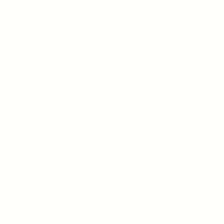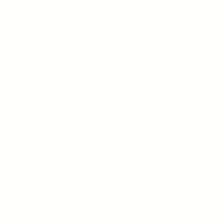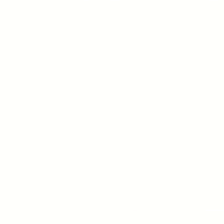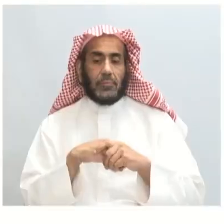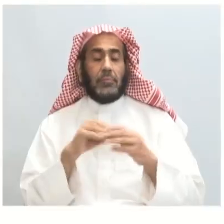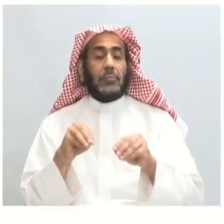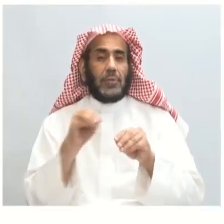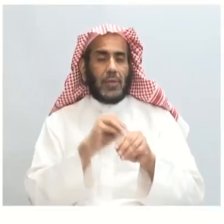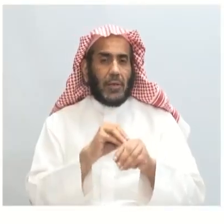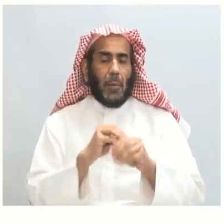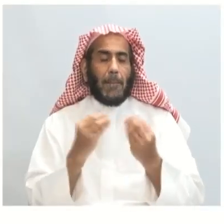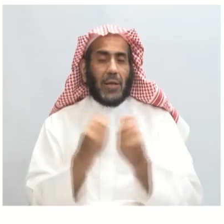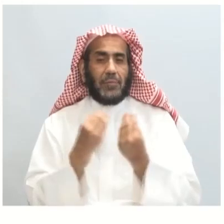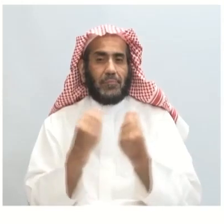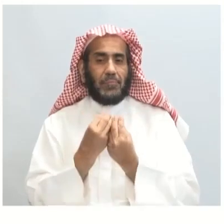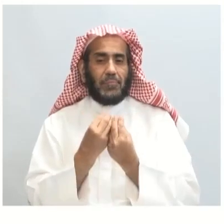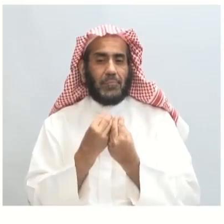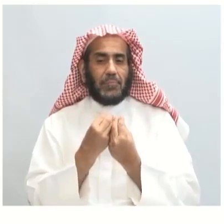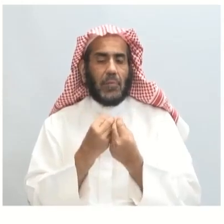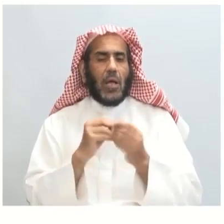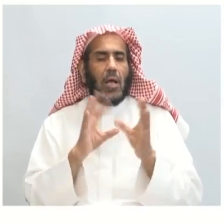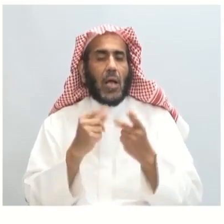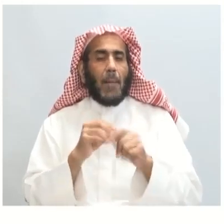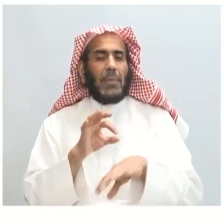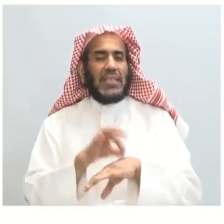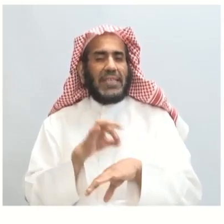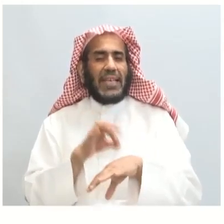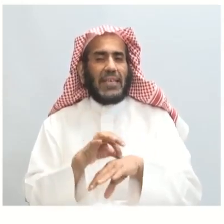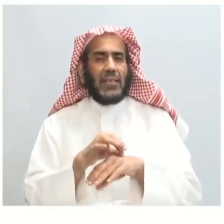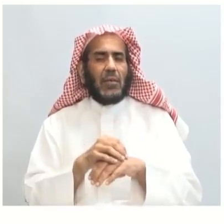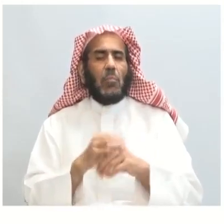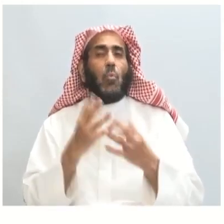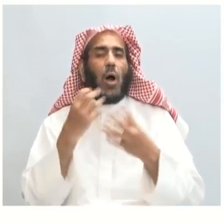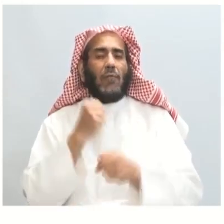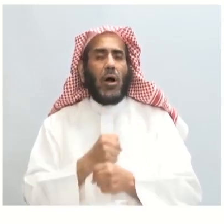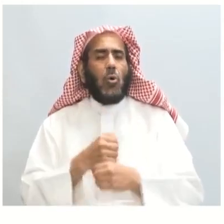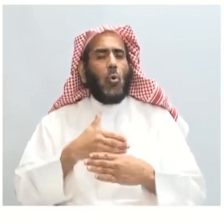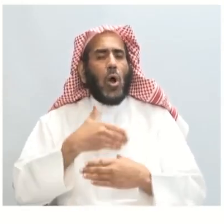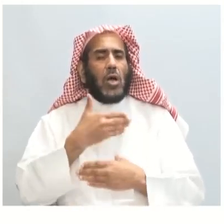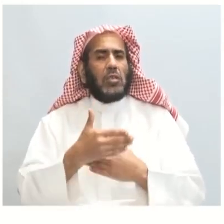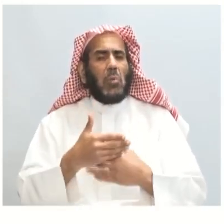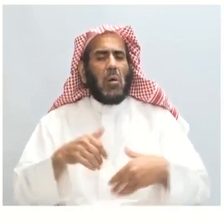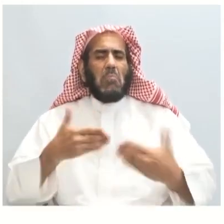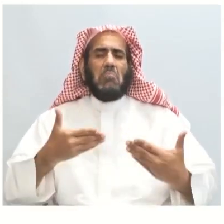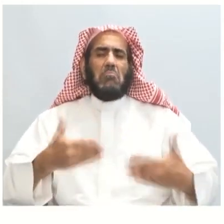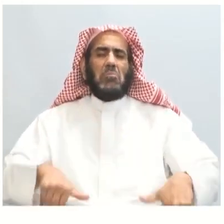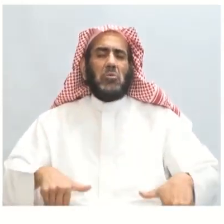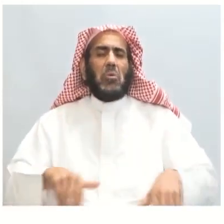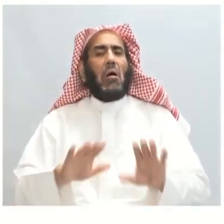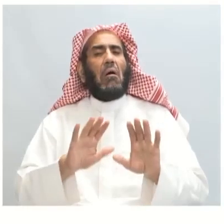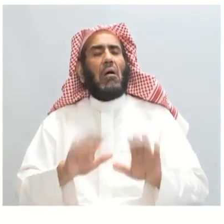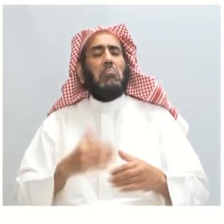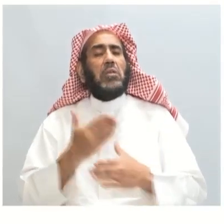ننتقل معا كم من انسان معافى واصبح مشلولا قهيدا